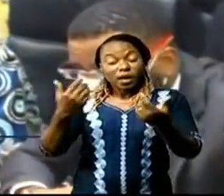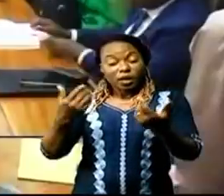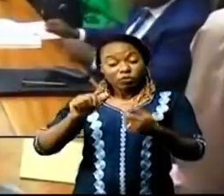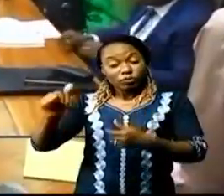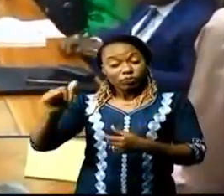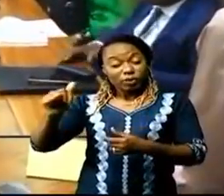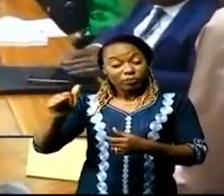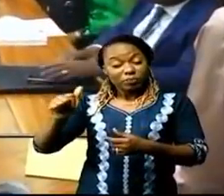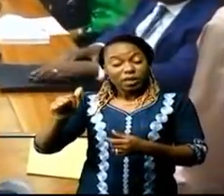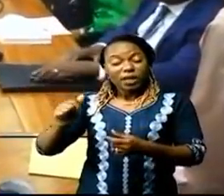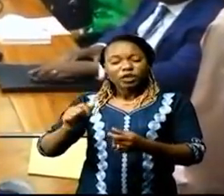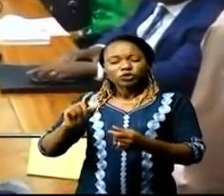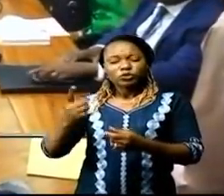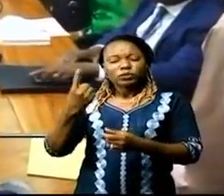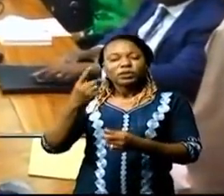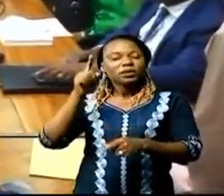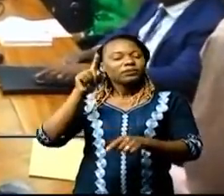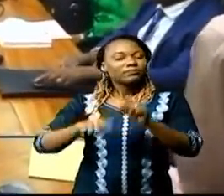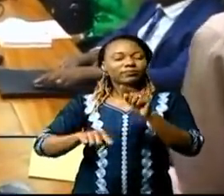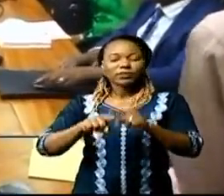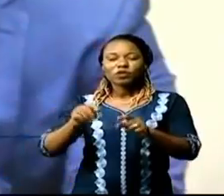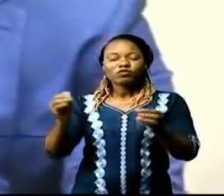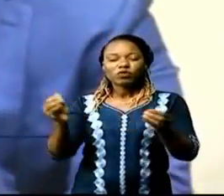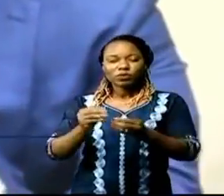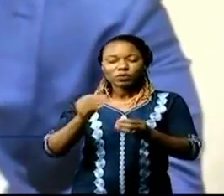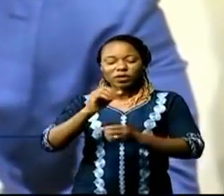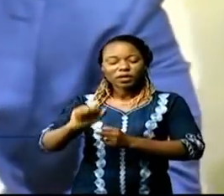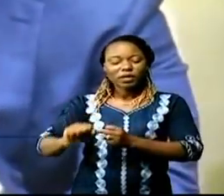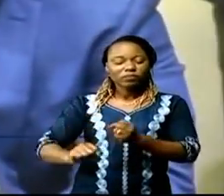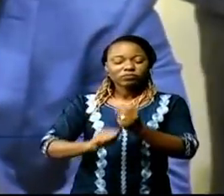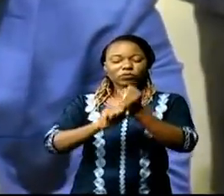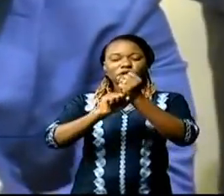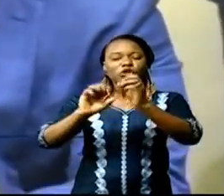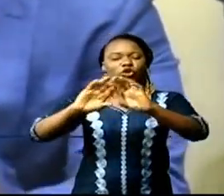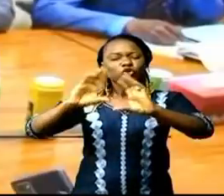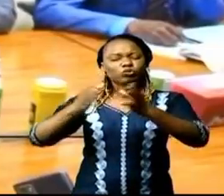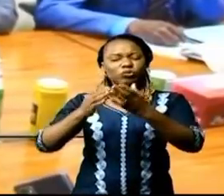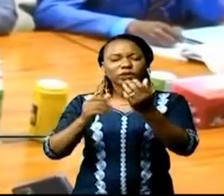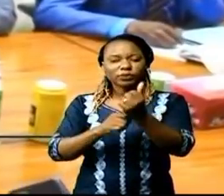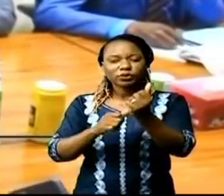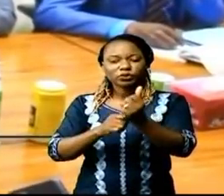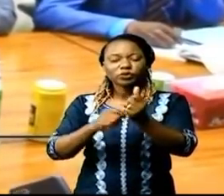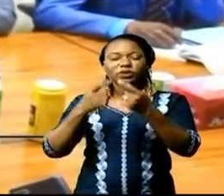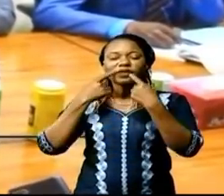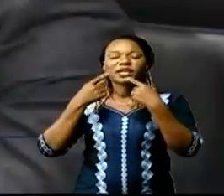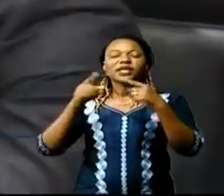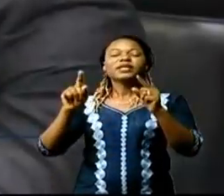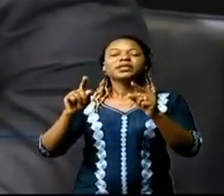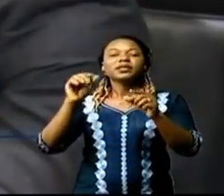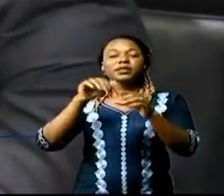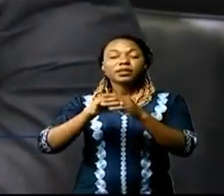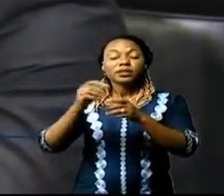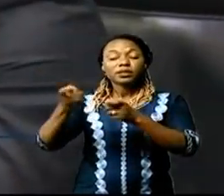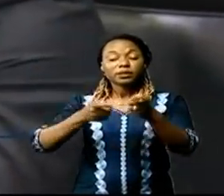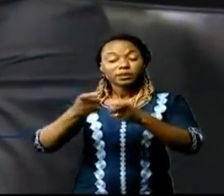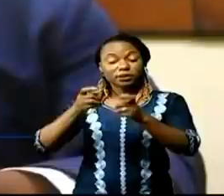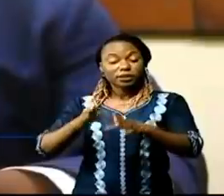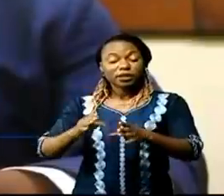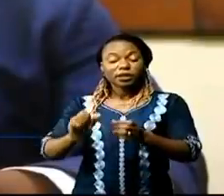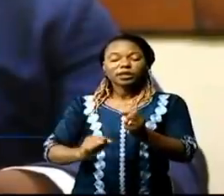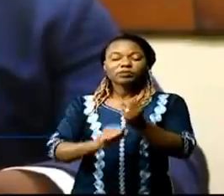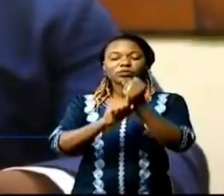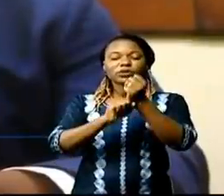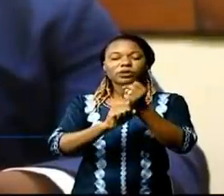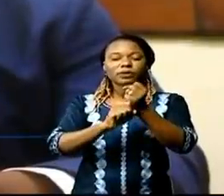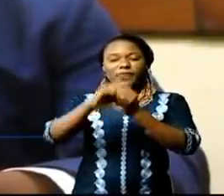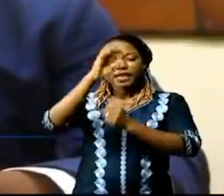peut rien, mais avec la collaboration de tous, Jean Mabi Moulumba pense à la réussite de sa gestion. Avec l'appui de son